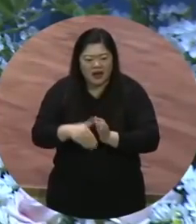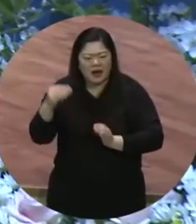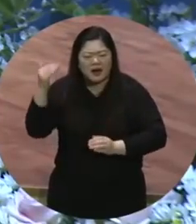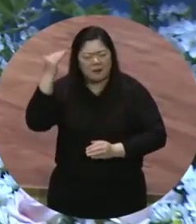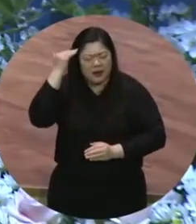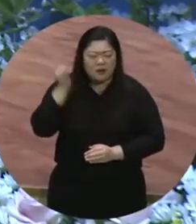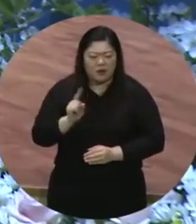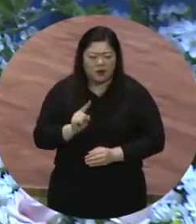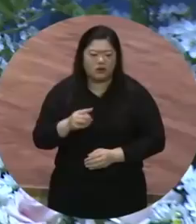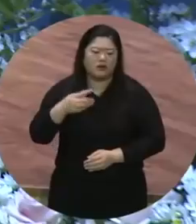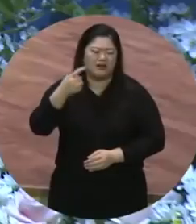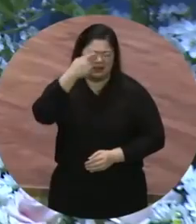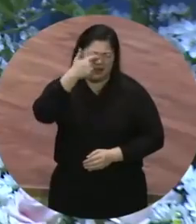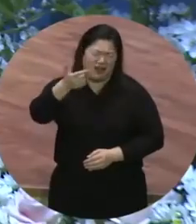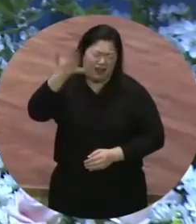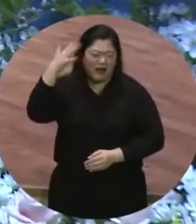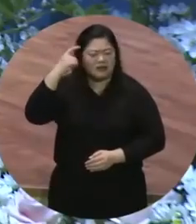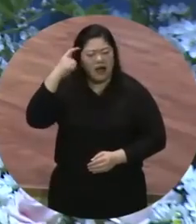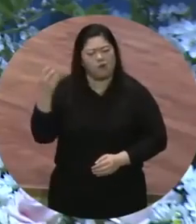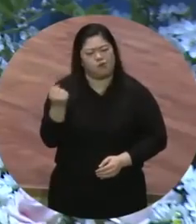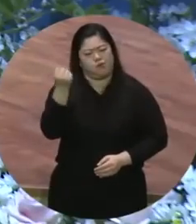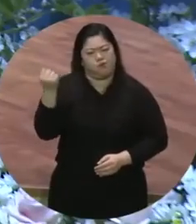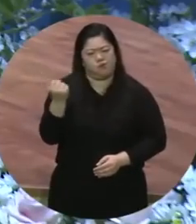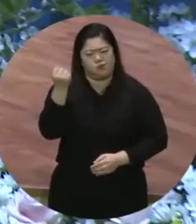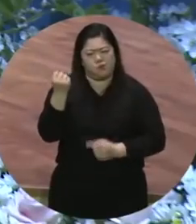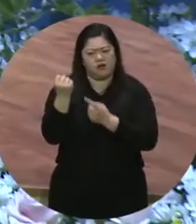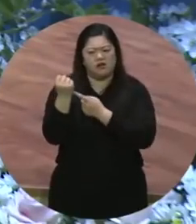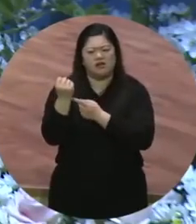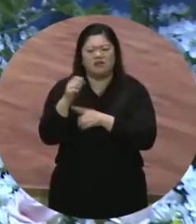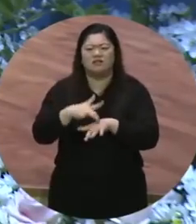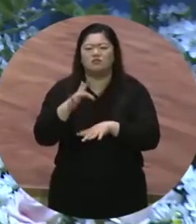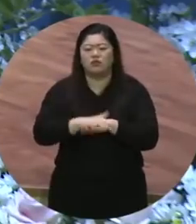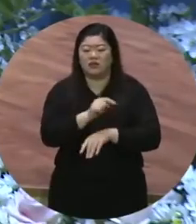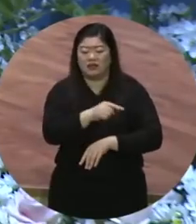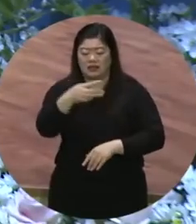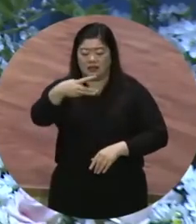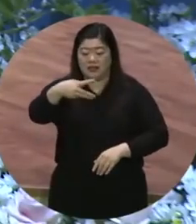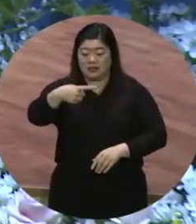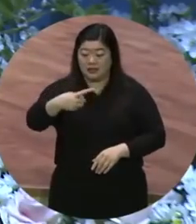습관들. 신앙생활 하기 전에 가졌던 그 습관들, 그 옛털.